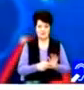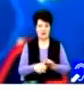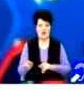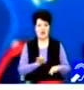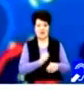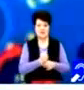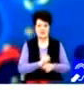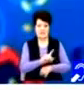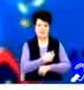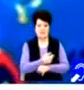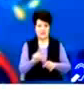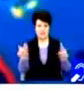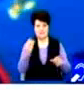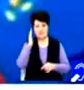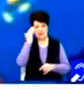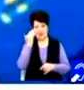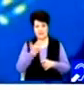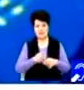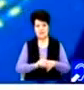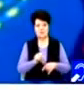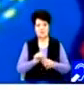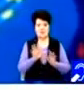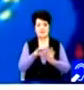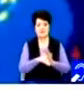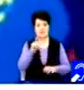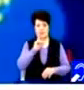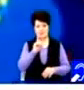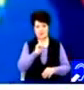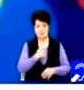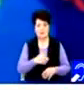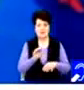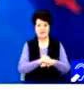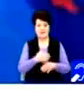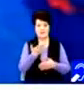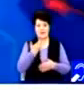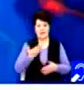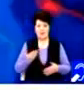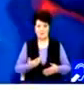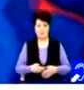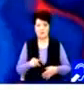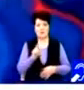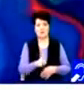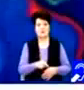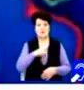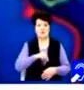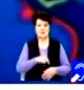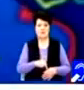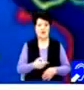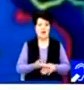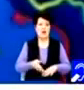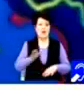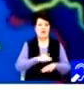activitatea spitalelor psihiatrice și a centrelor de plasament temporar datele raportului scot la iveală abuzuri și încălcări grave ale